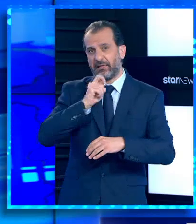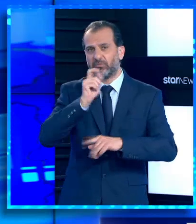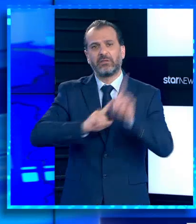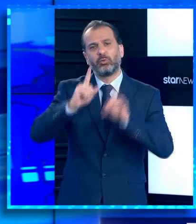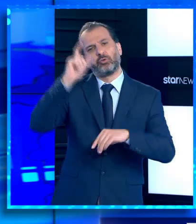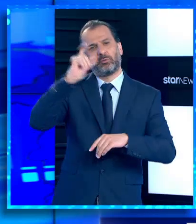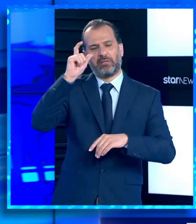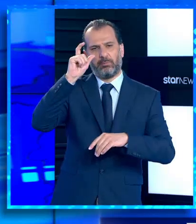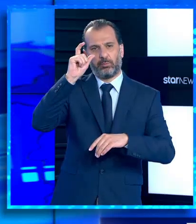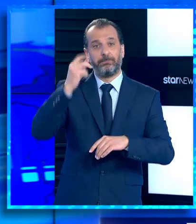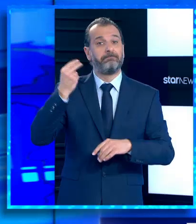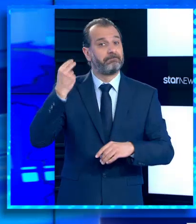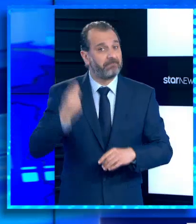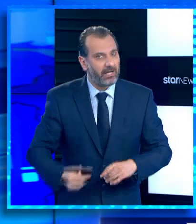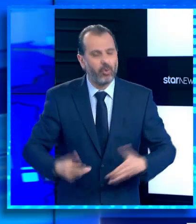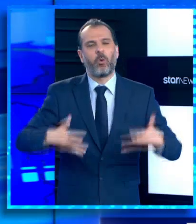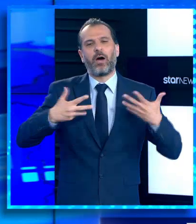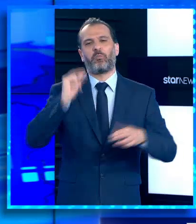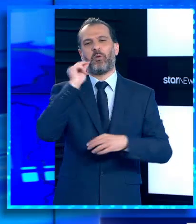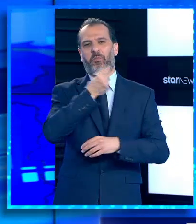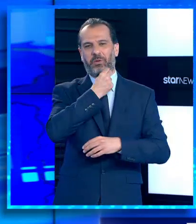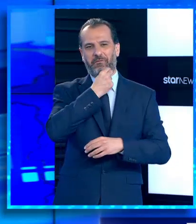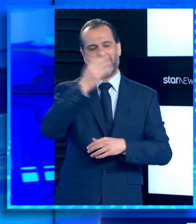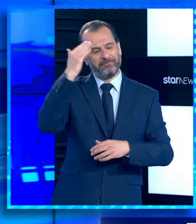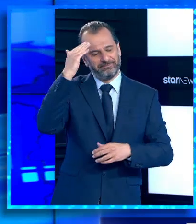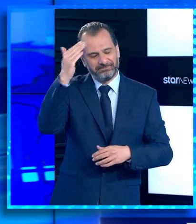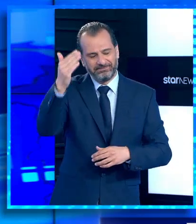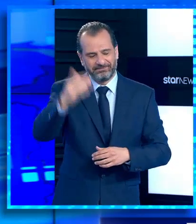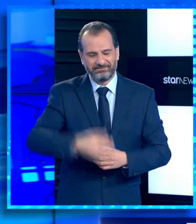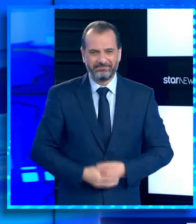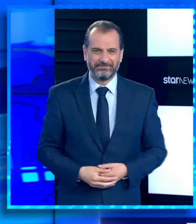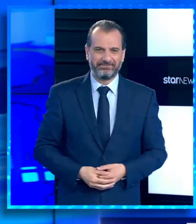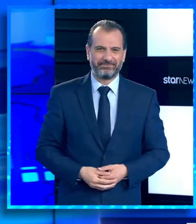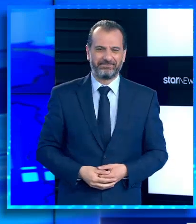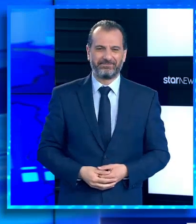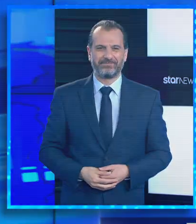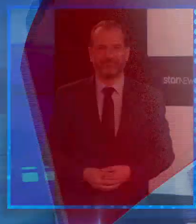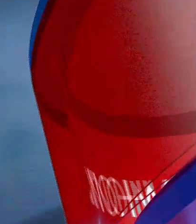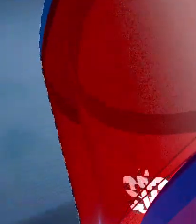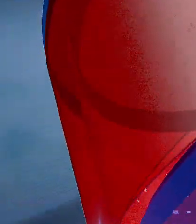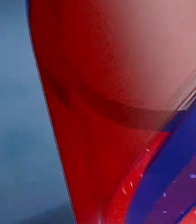Σπύρο Λάμπρου. Κυρίες και κύριοι, καλό και χαρούμενο απόγευμα να έχετε. Γεια σας.